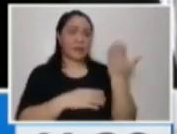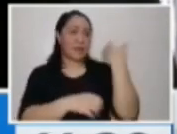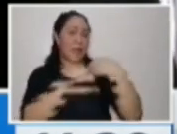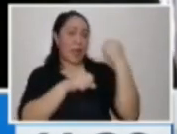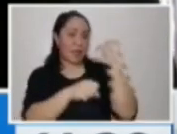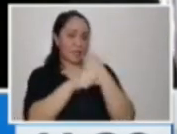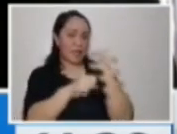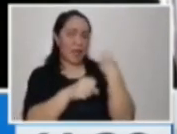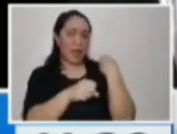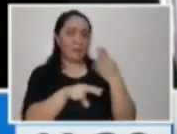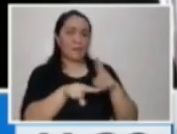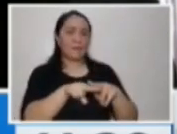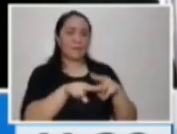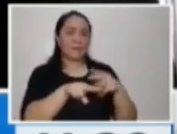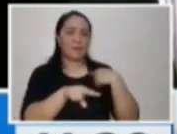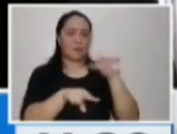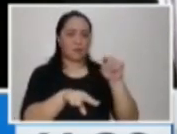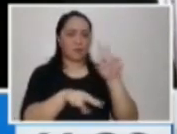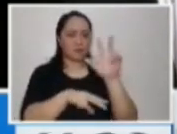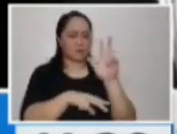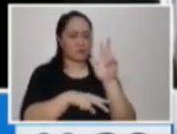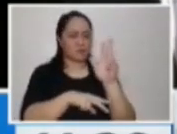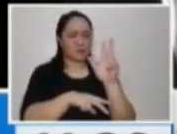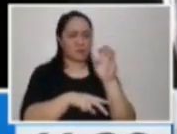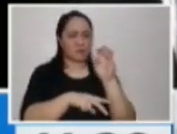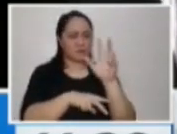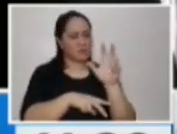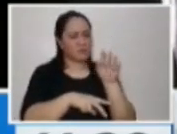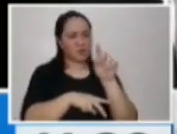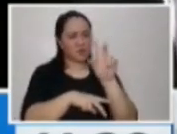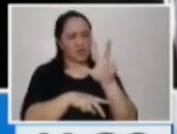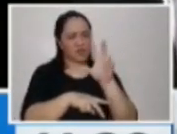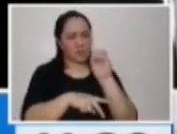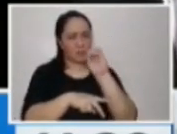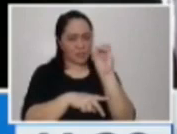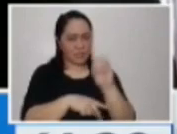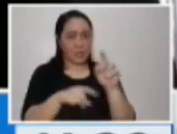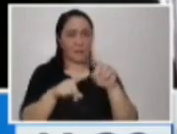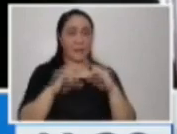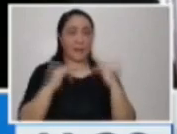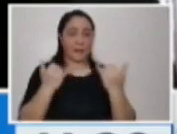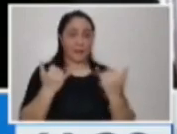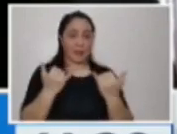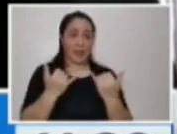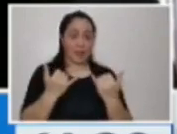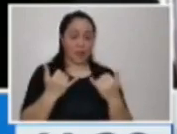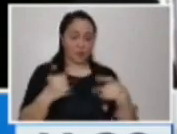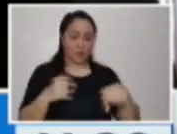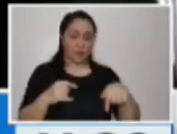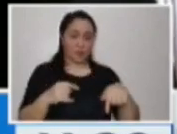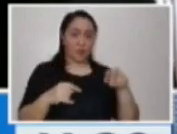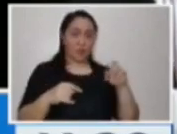2.75% na ang binabayad since last year. So therefore, ang itinaas ay